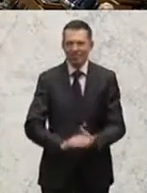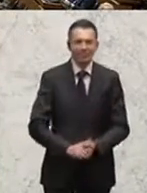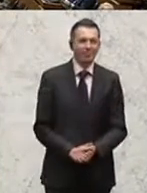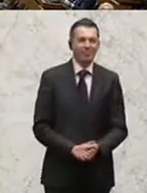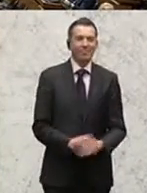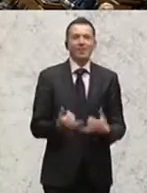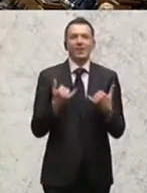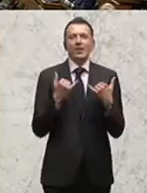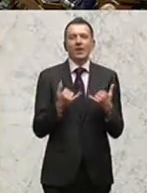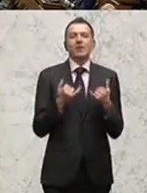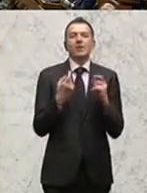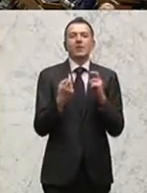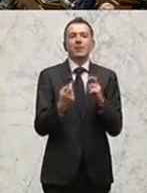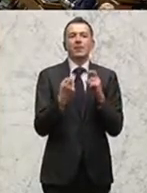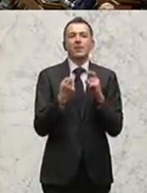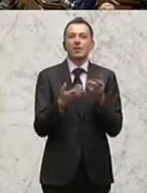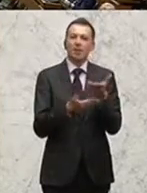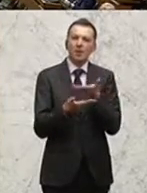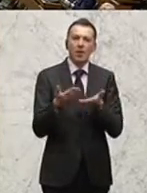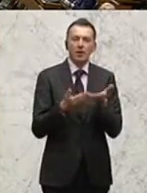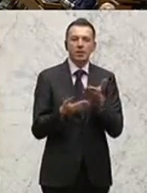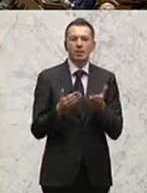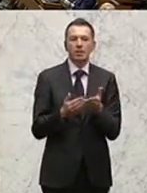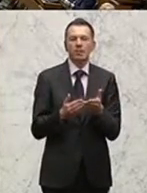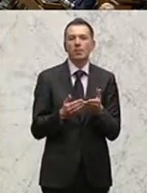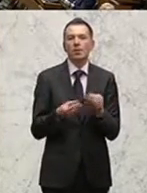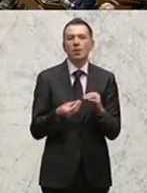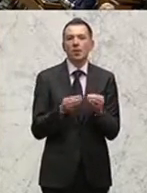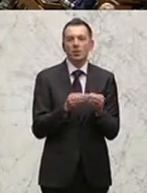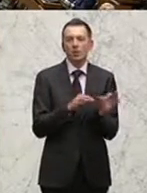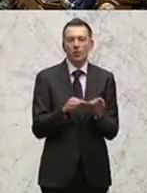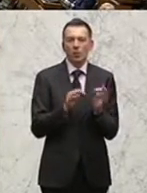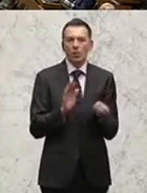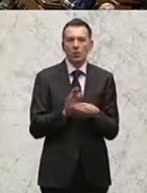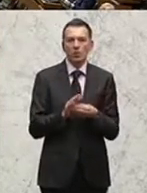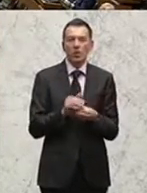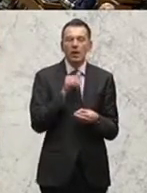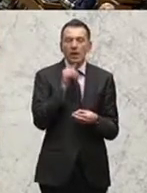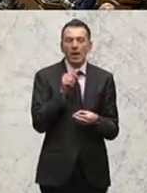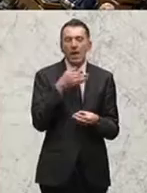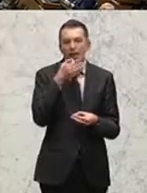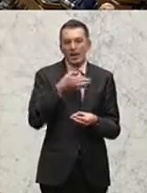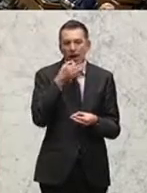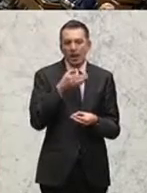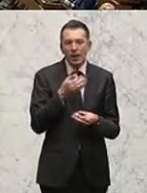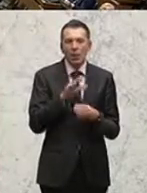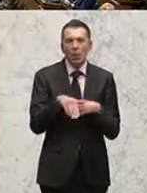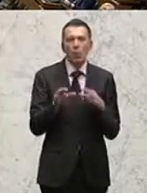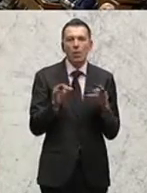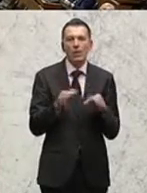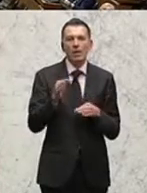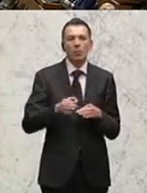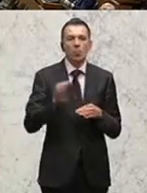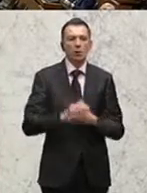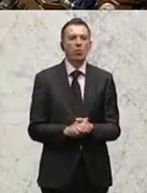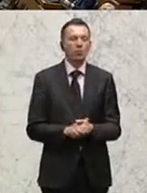Personen aus Österreich dem Dschihad angeschlossen und stünden nun unter Beobachtung durch den Verfassungsschutz. Speziell junge Menschen würden über das